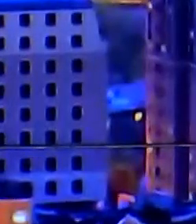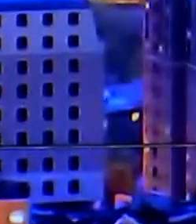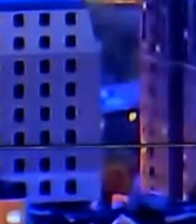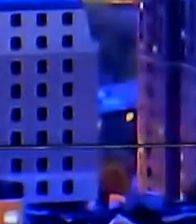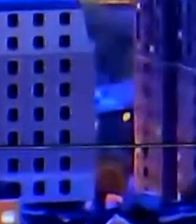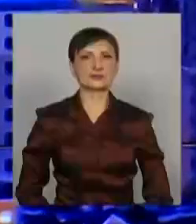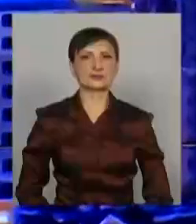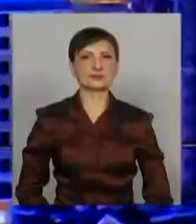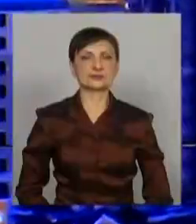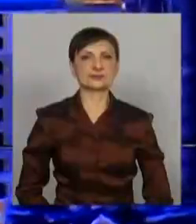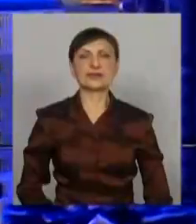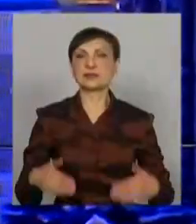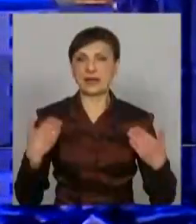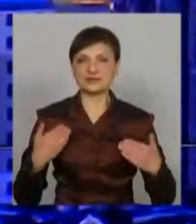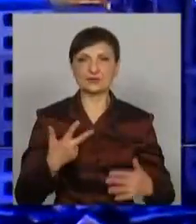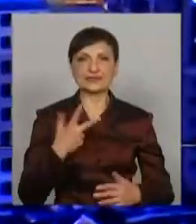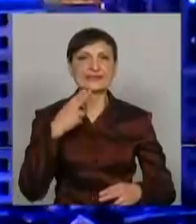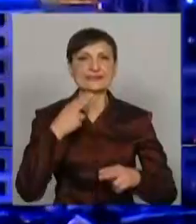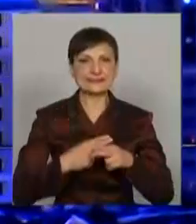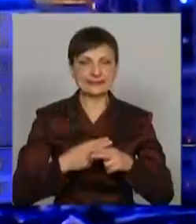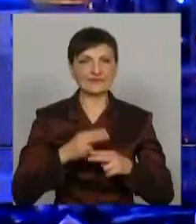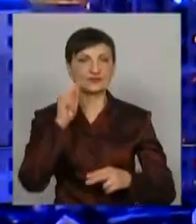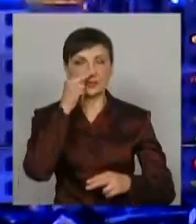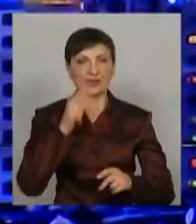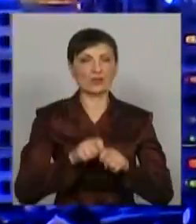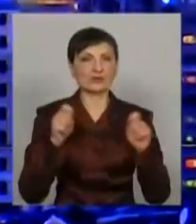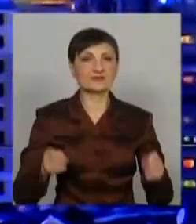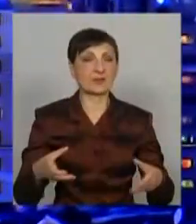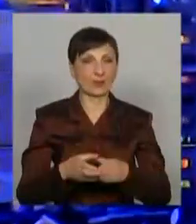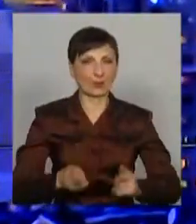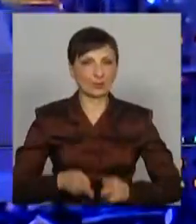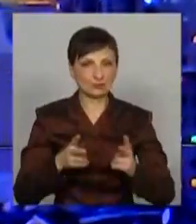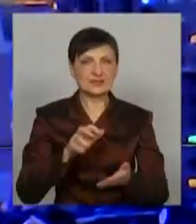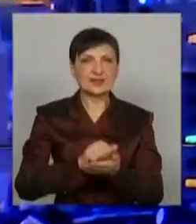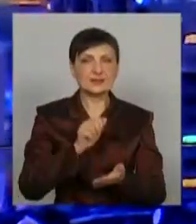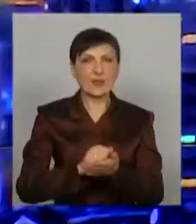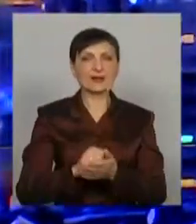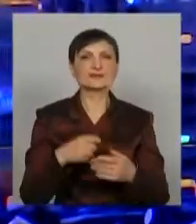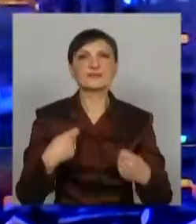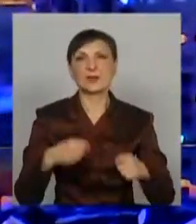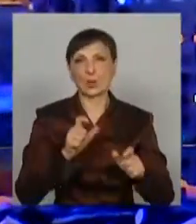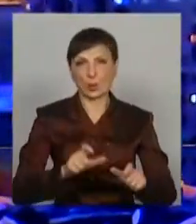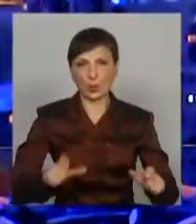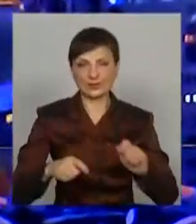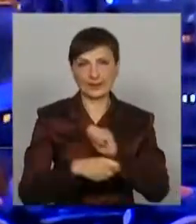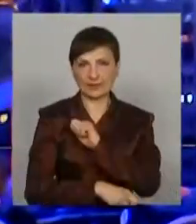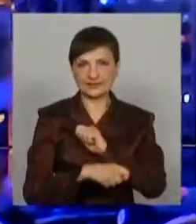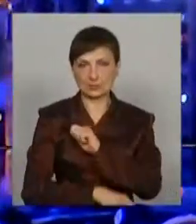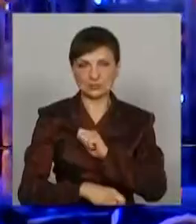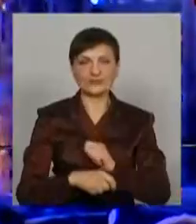три сестры в шымкенте организовали у п.г. злоумышленники занимались сутенерство моей торговлей людьми по данным мвд